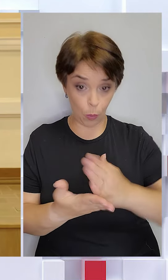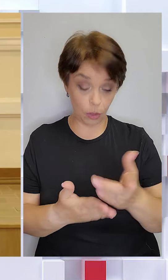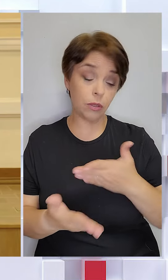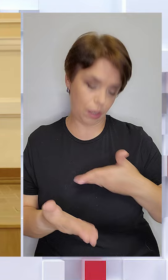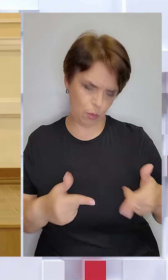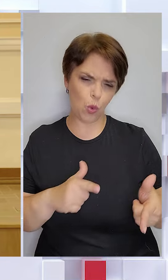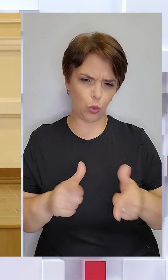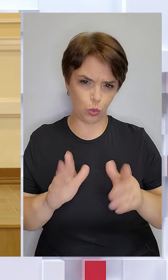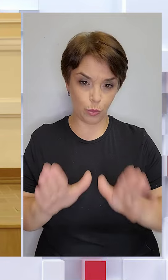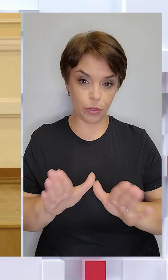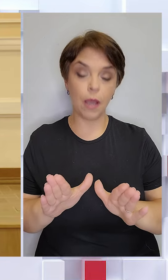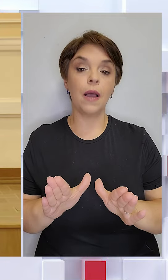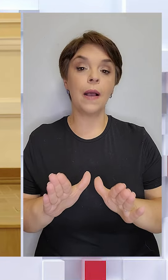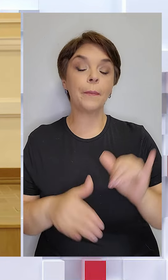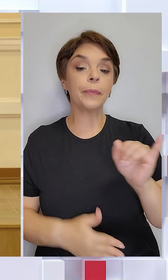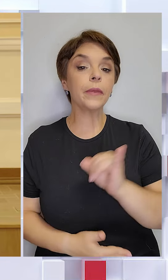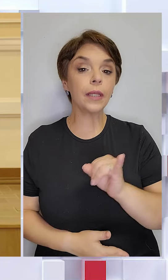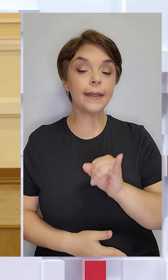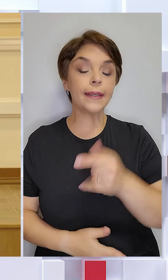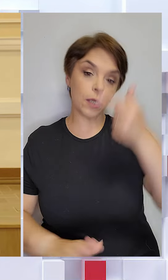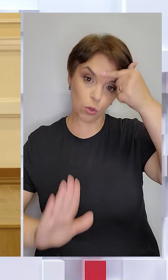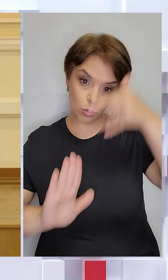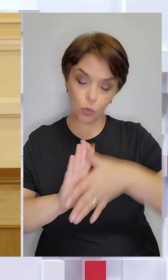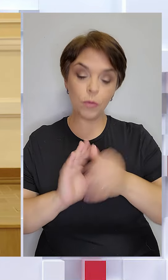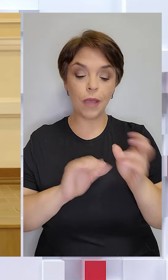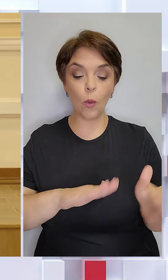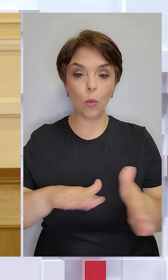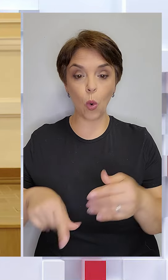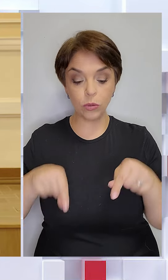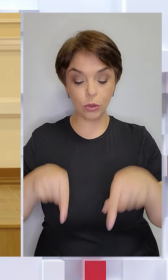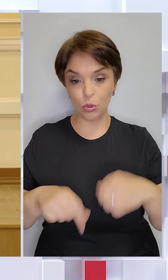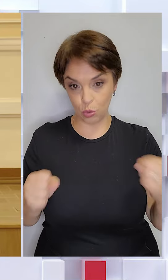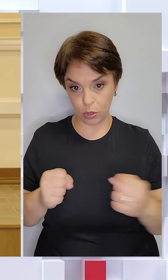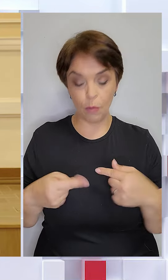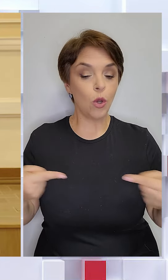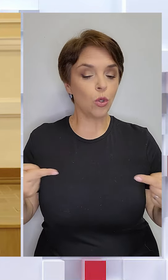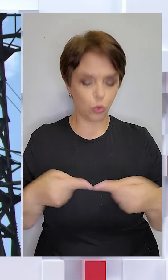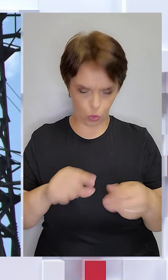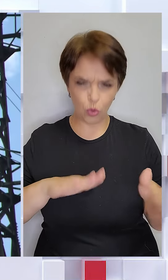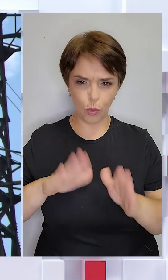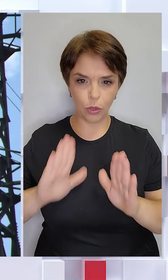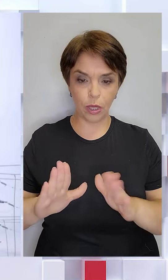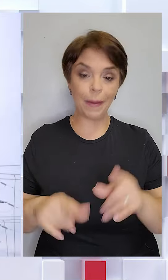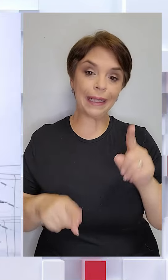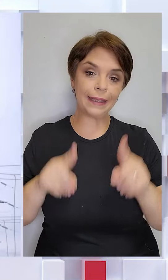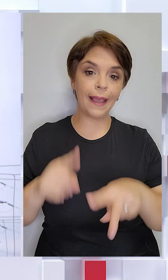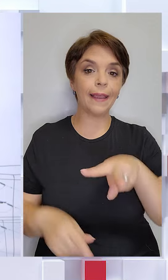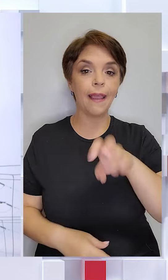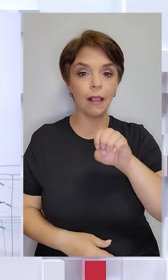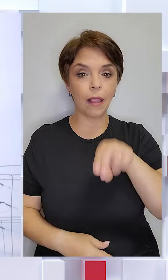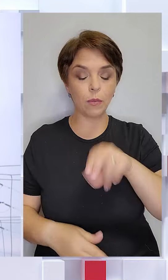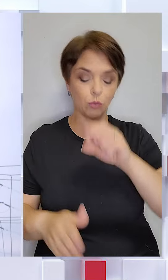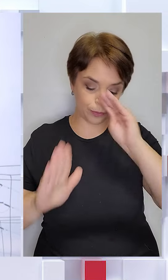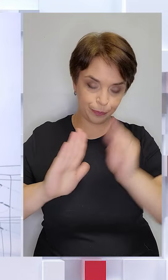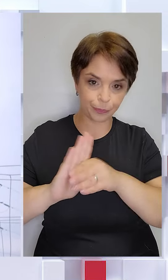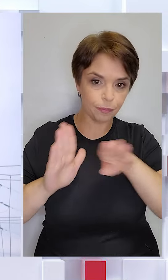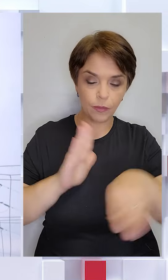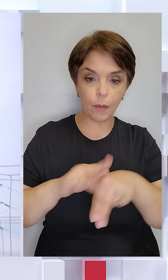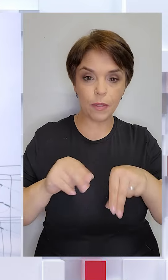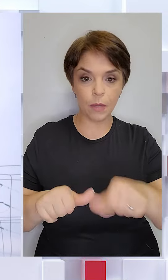готуємося і розуміємо, як проходити цю зиму. Ми точно її пройдемо. Деякі ЛЕП можуть сховати під